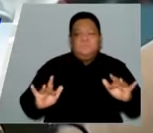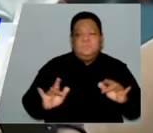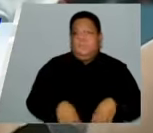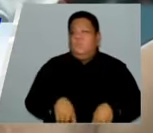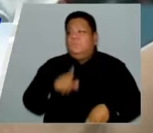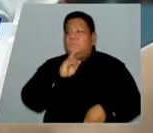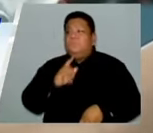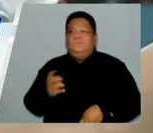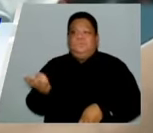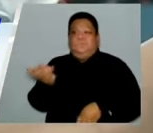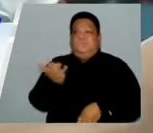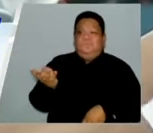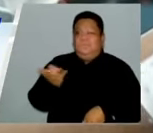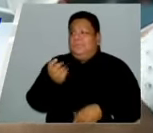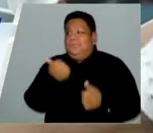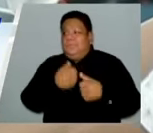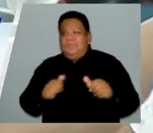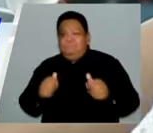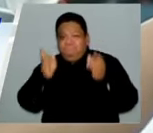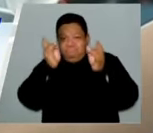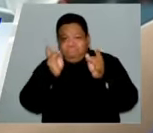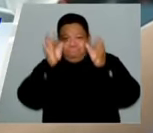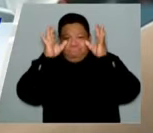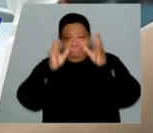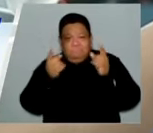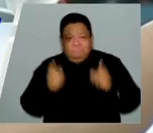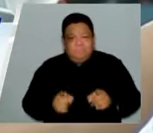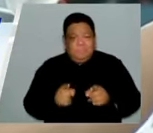Wala po silang record of violence. In fact po, si Jade ay